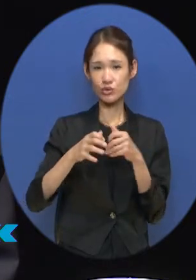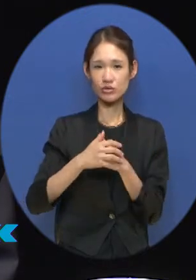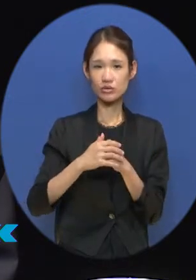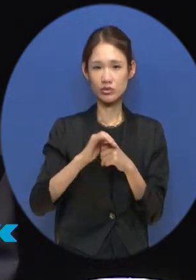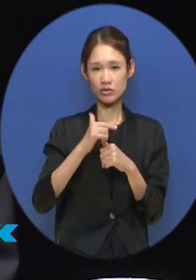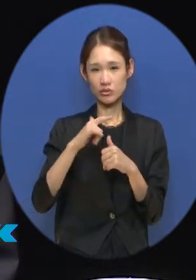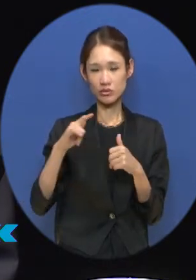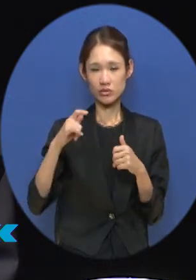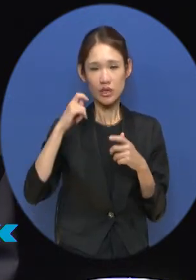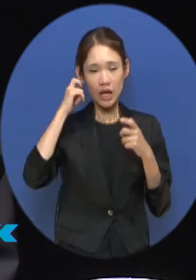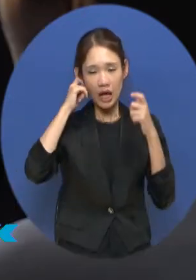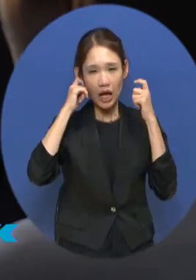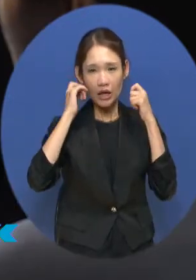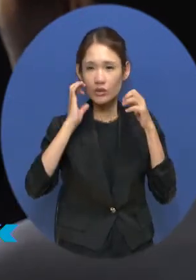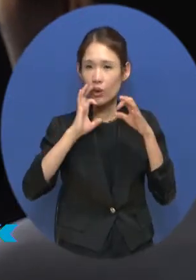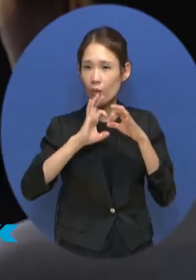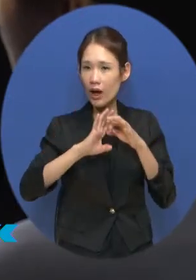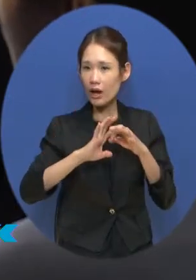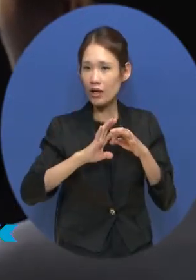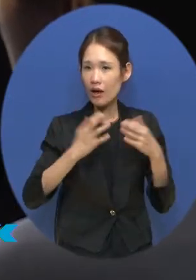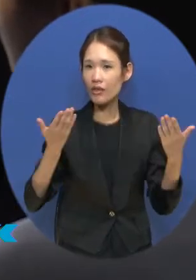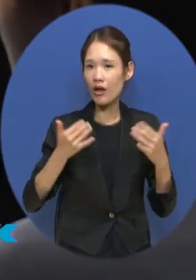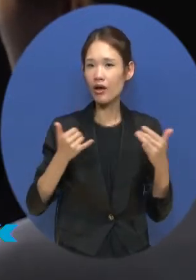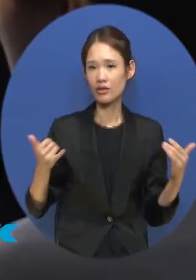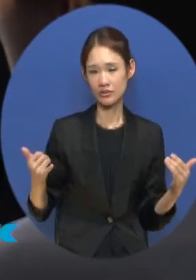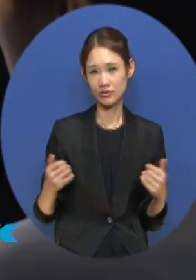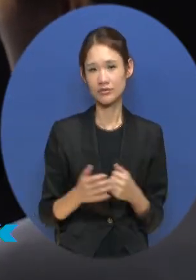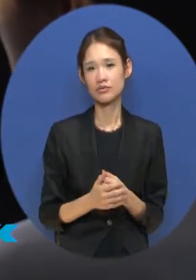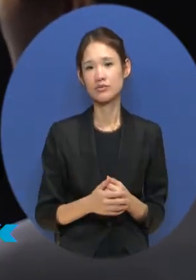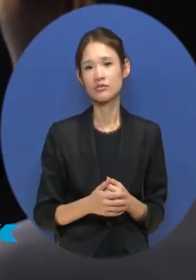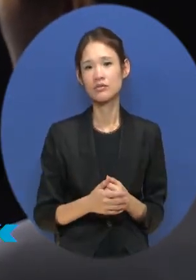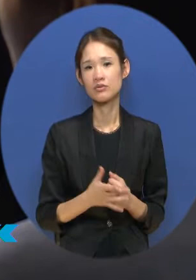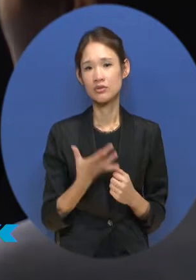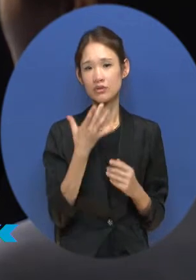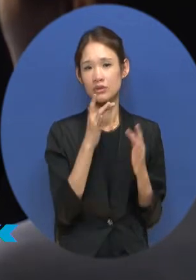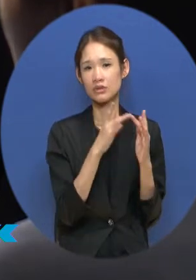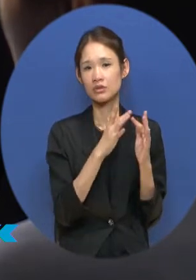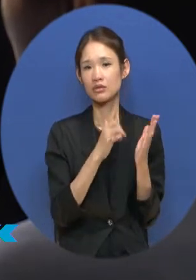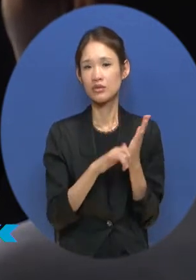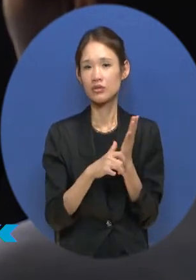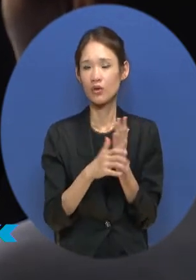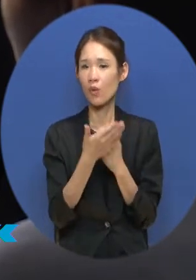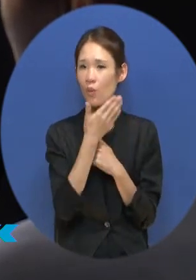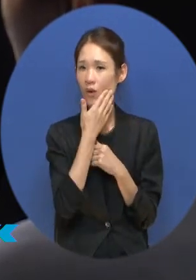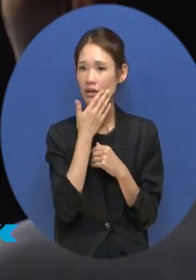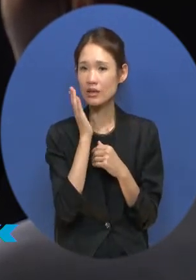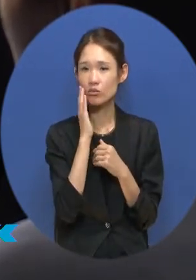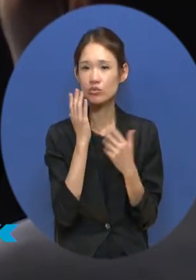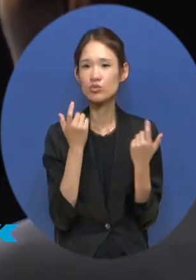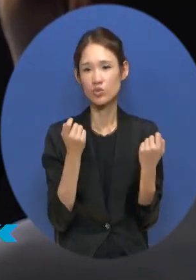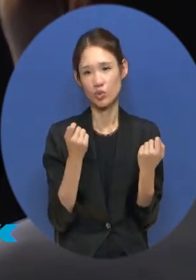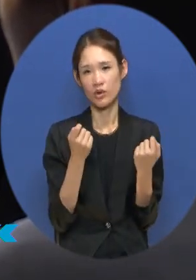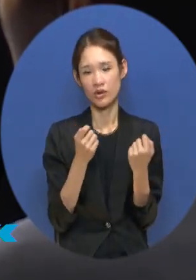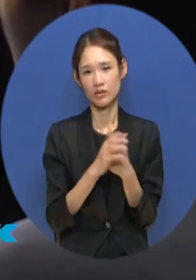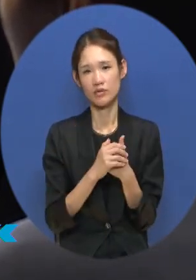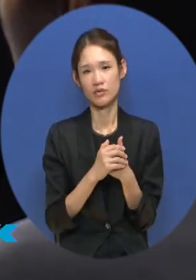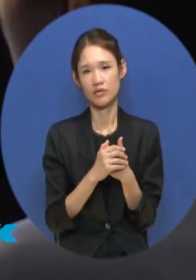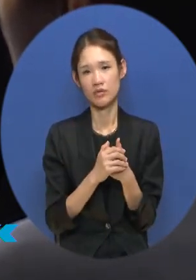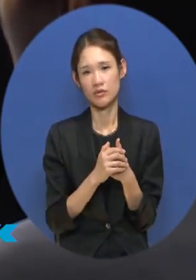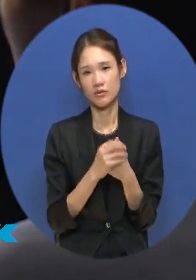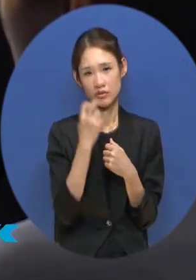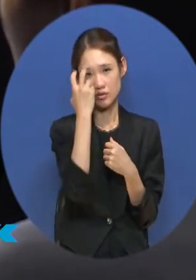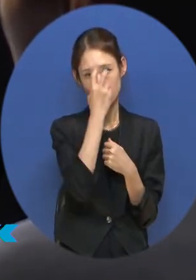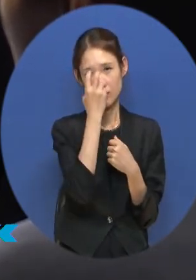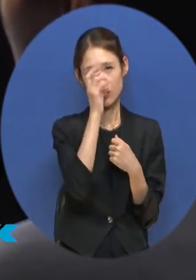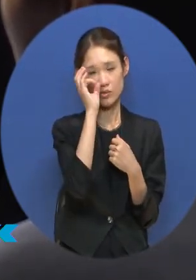이런 그런 종류들 또 액세서리 관련 업종들 물론 전자제품이라든가 화장품도 마찬가지고요. 그래서